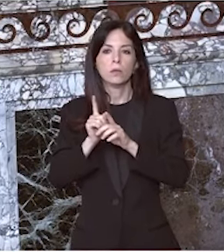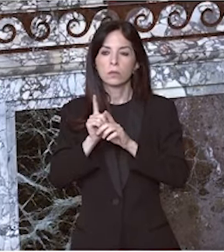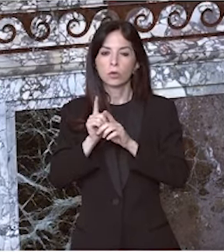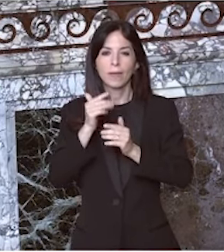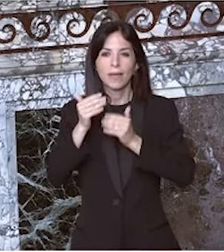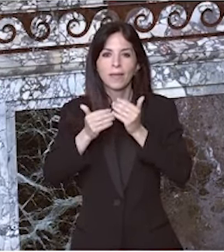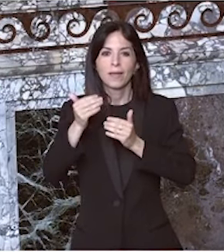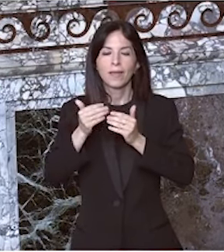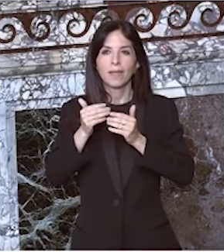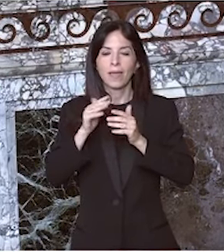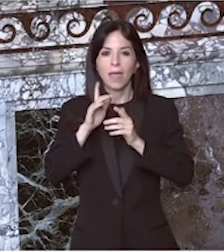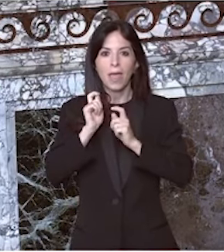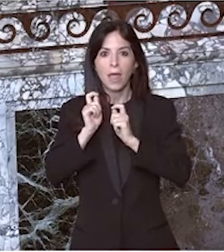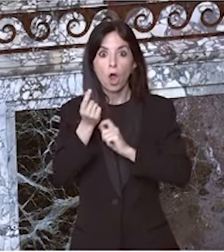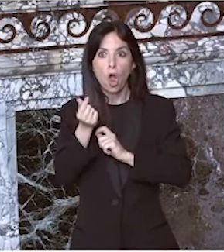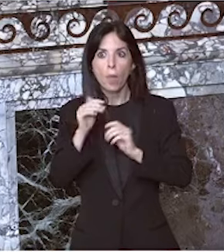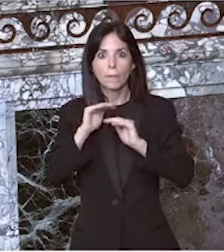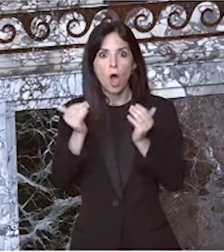interrotto.